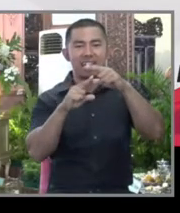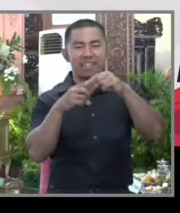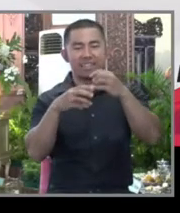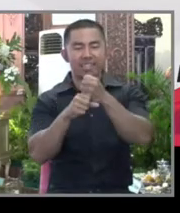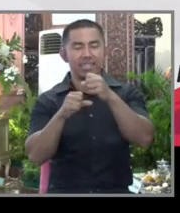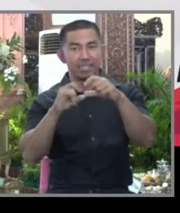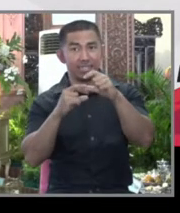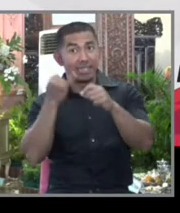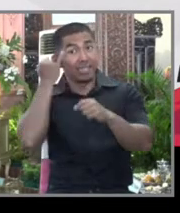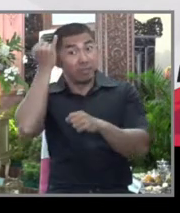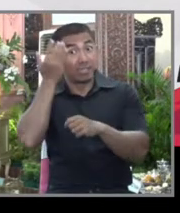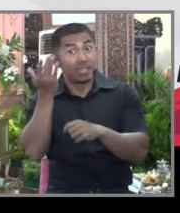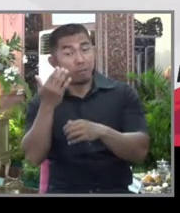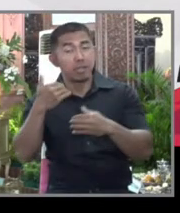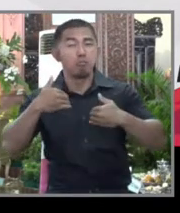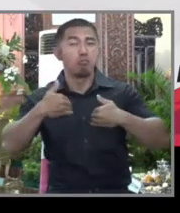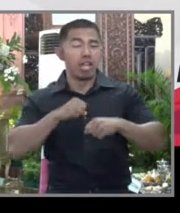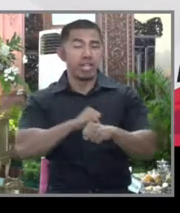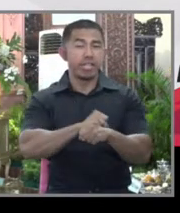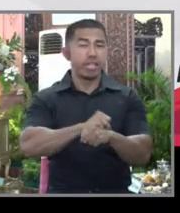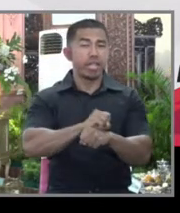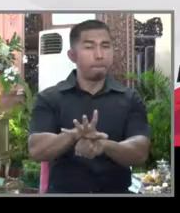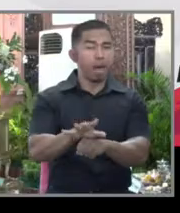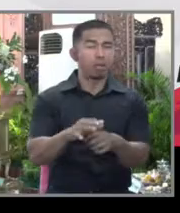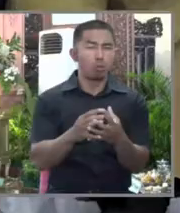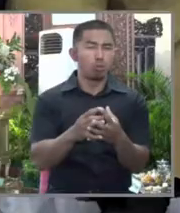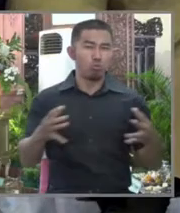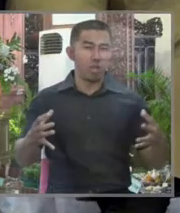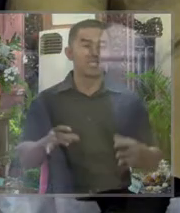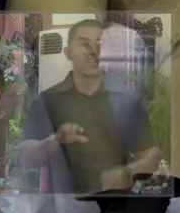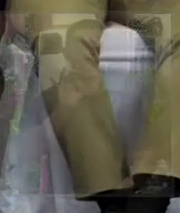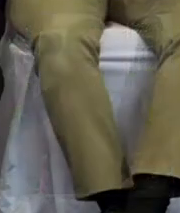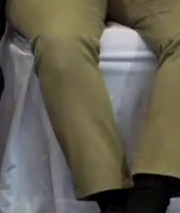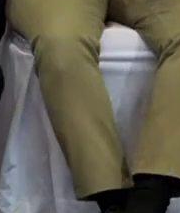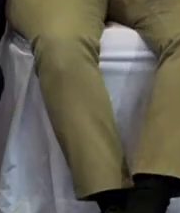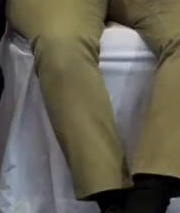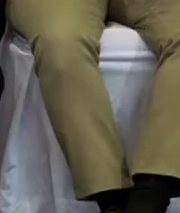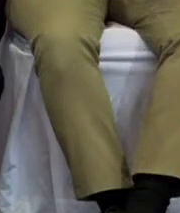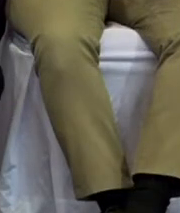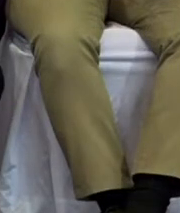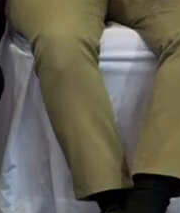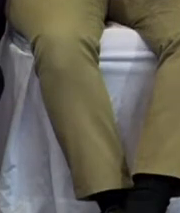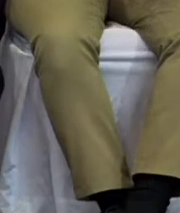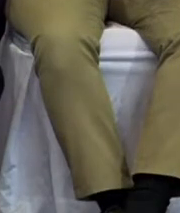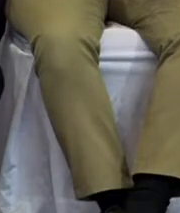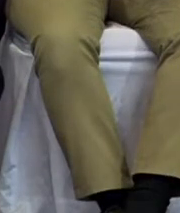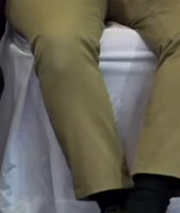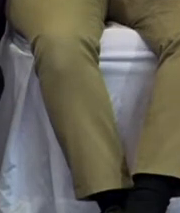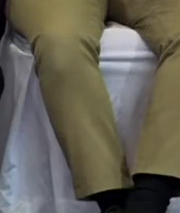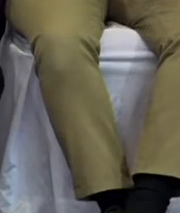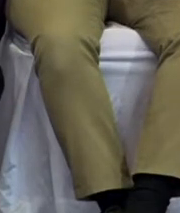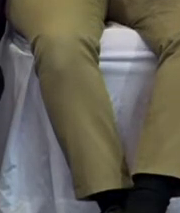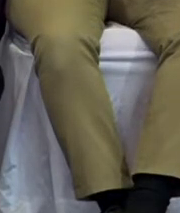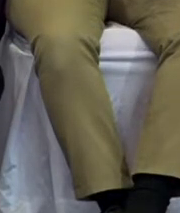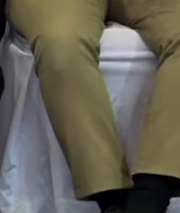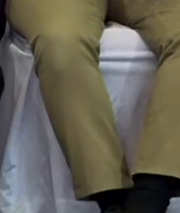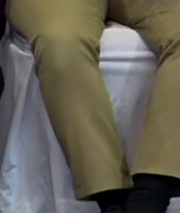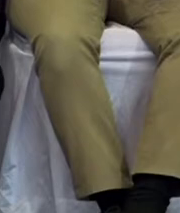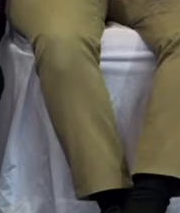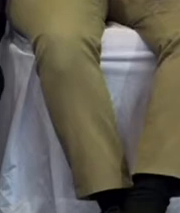inovasi-inovasi yang memiliki dampak yang luas. Saya kira itu mengantarkan diskusi dan paparan dari masing-masing